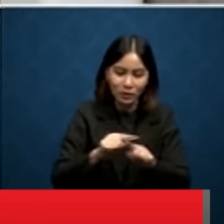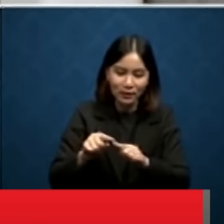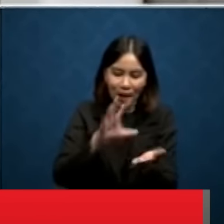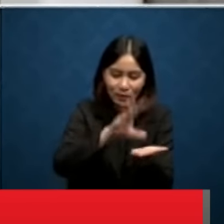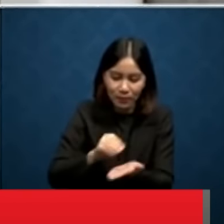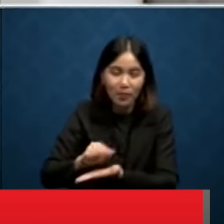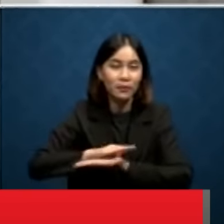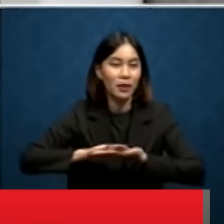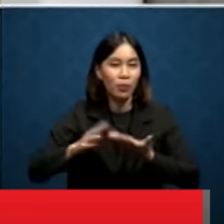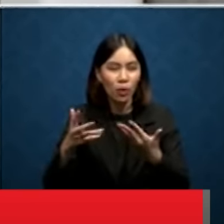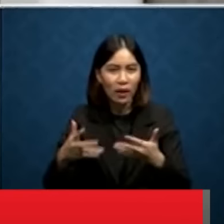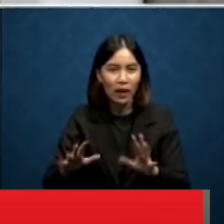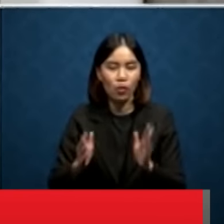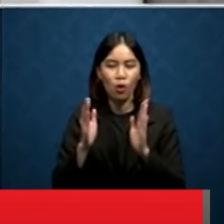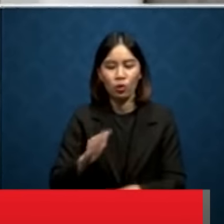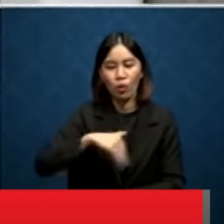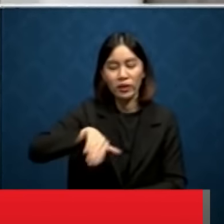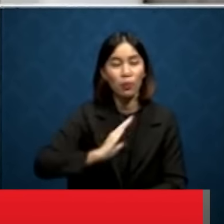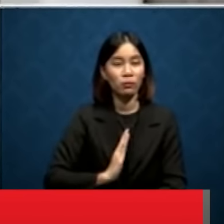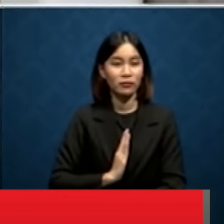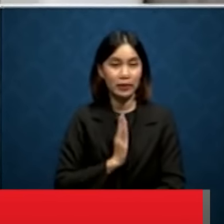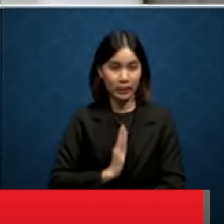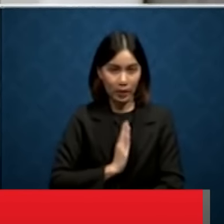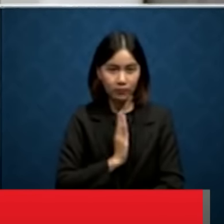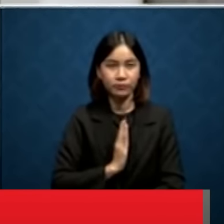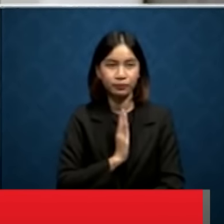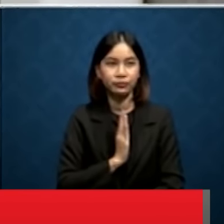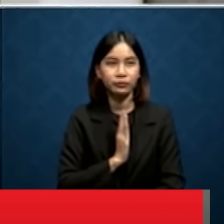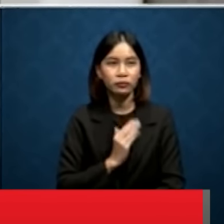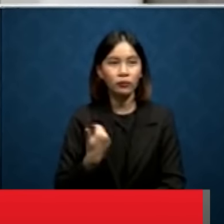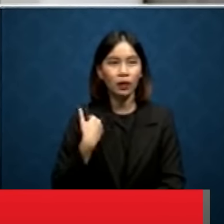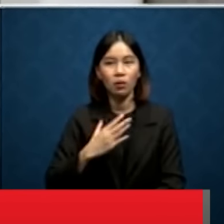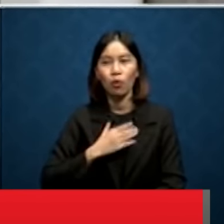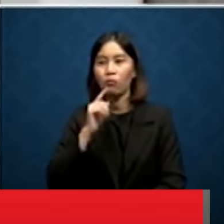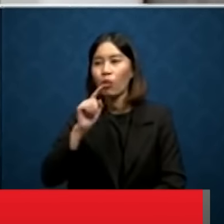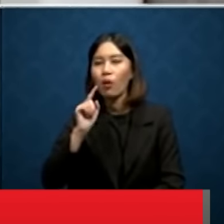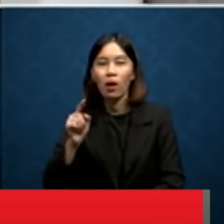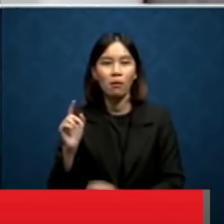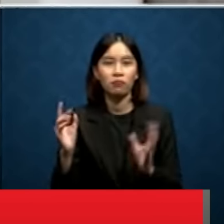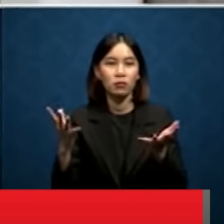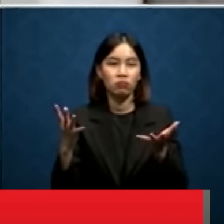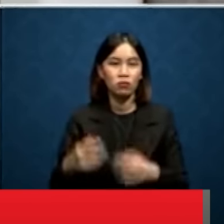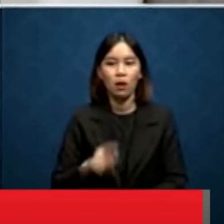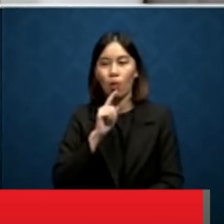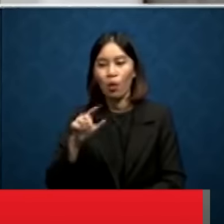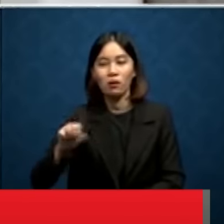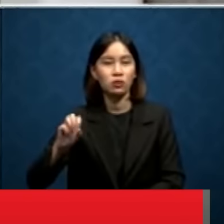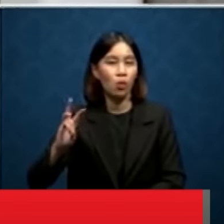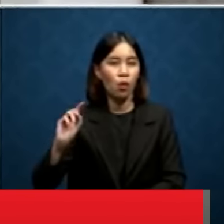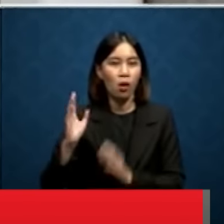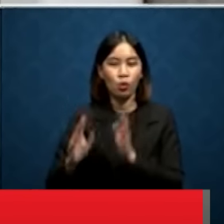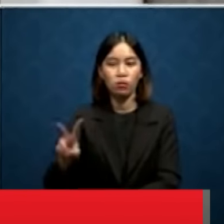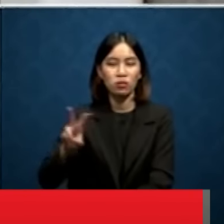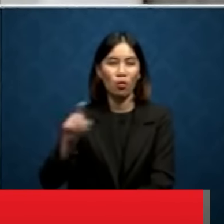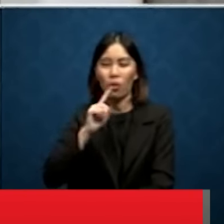ดังนั้นทุกคนมีศักดิ์มีสีผมก็ไม่ได้ว่าว่าว่าที่สว 200